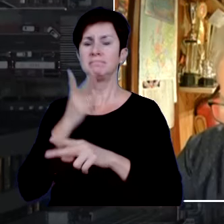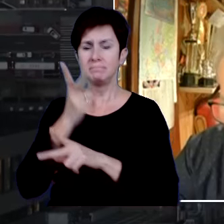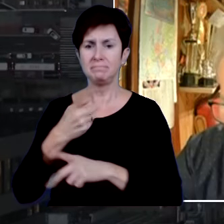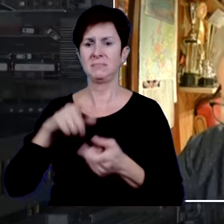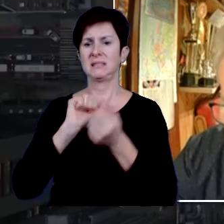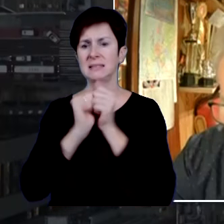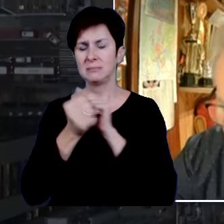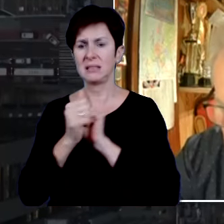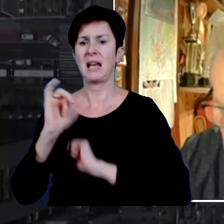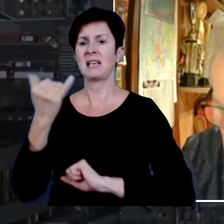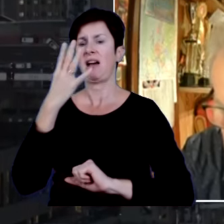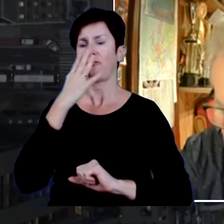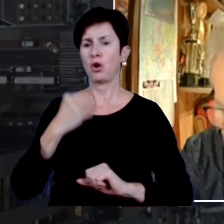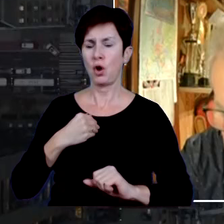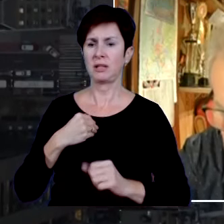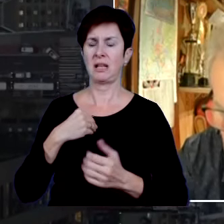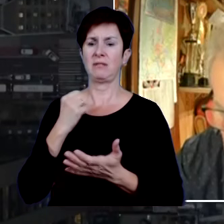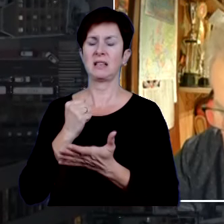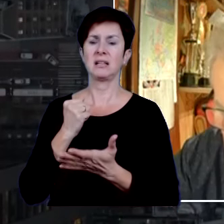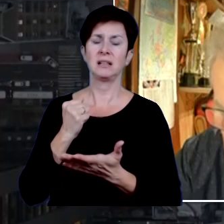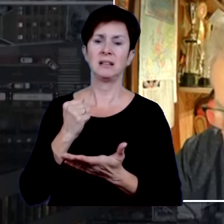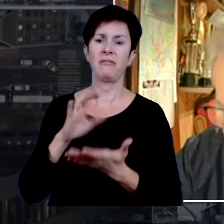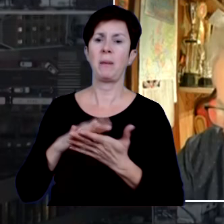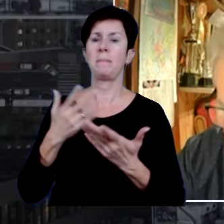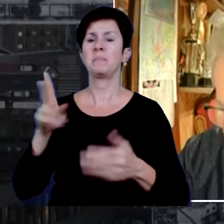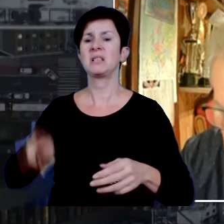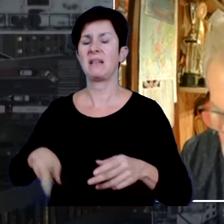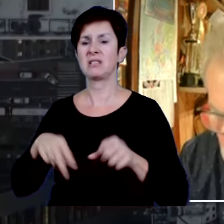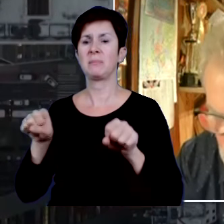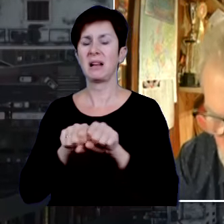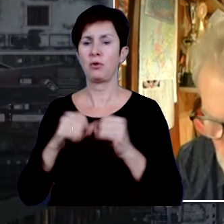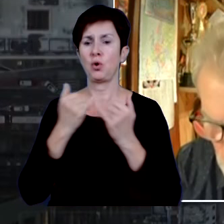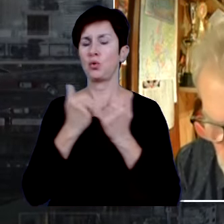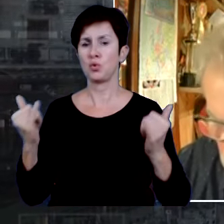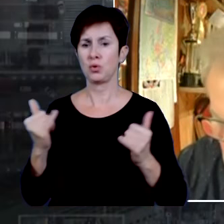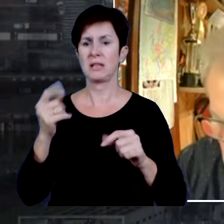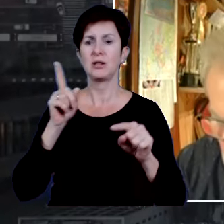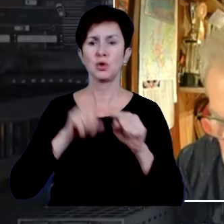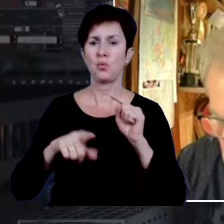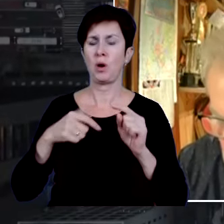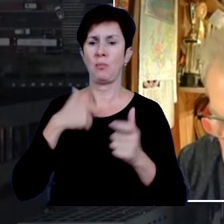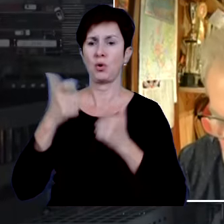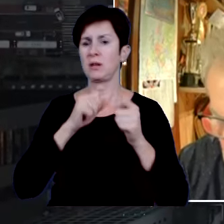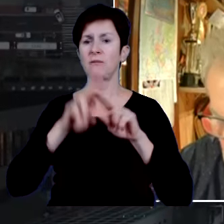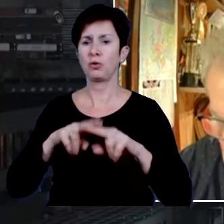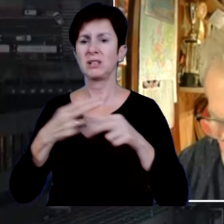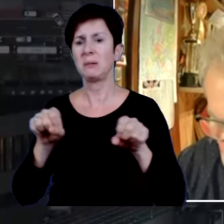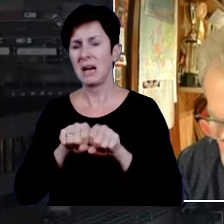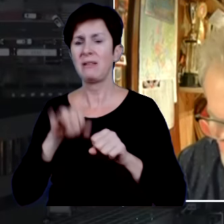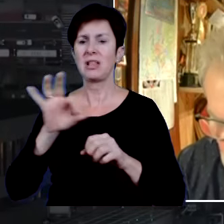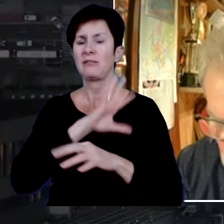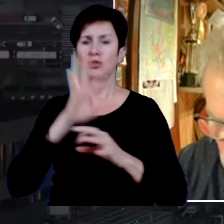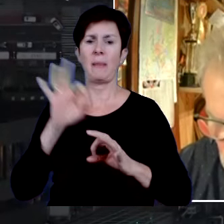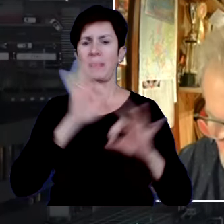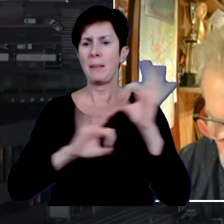jak były prowadzone choćby w Ministerstwie Sprawiedliwości bardzo dużo nieprawidłowości związanych z Funduszem Sprawiedliwości, to